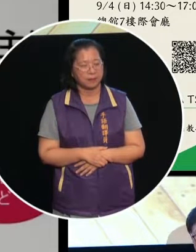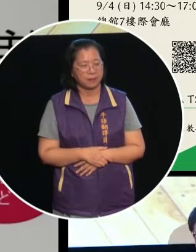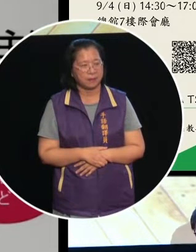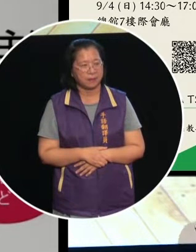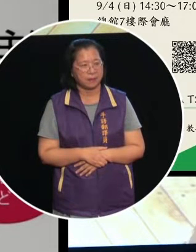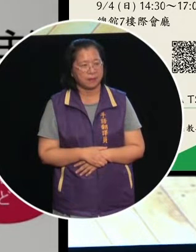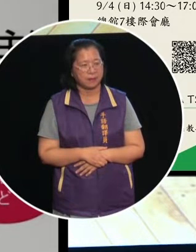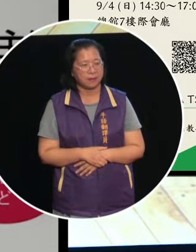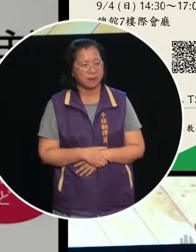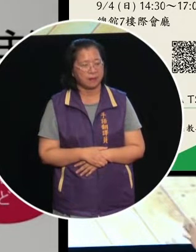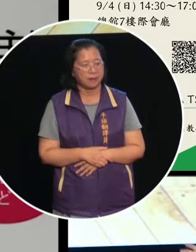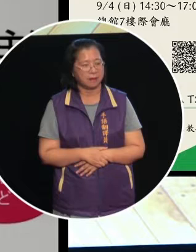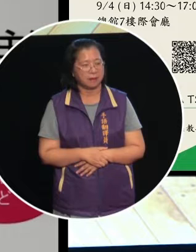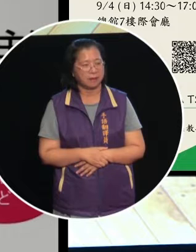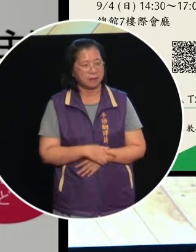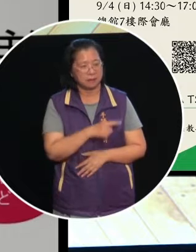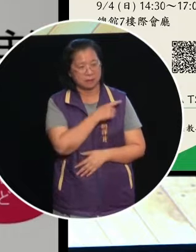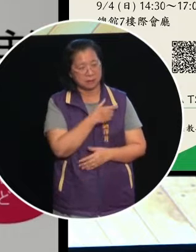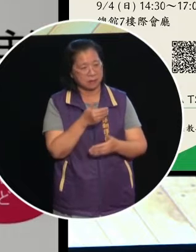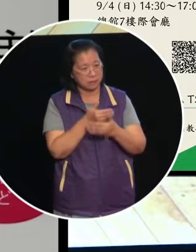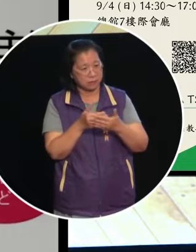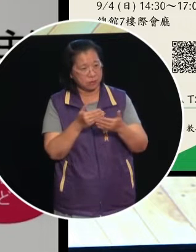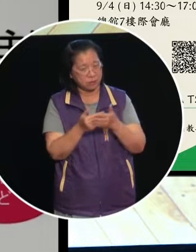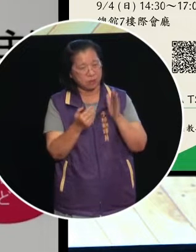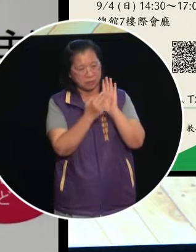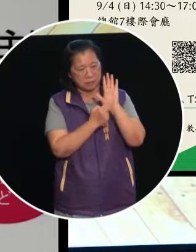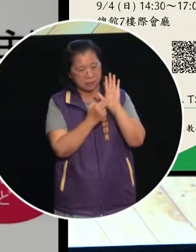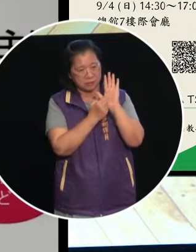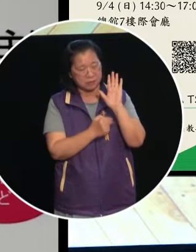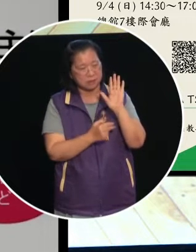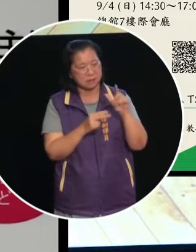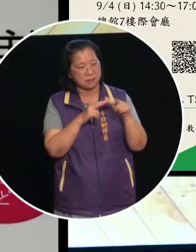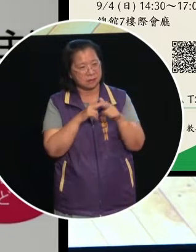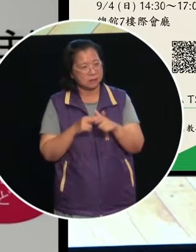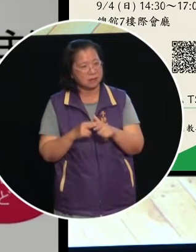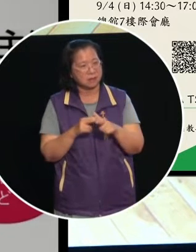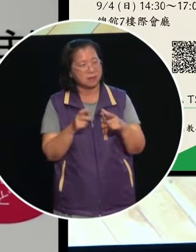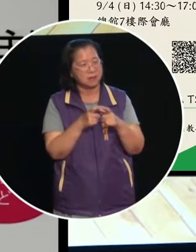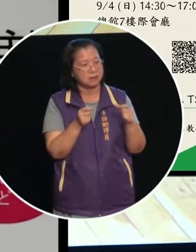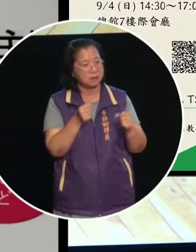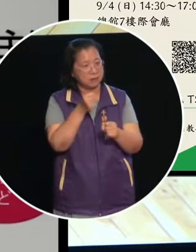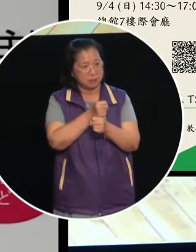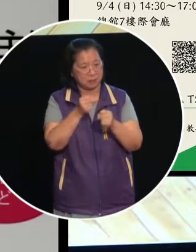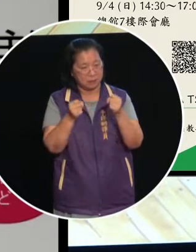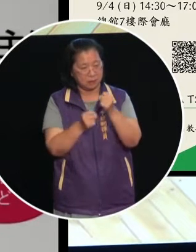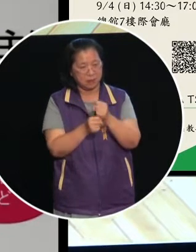那我用这个图来跟各位介绍一个现在的日本结构，